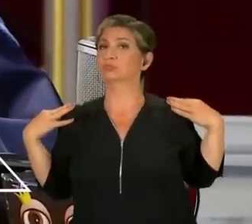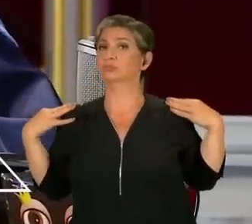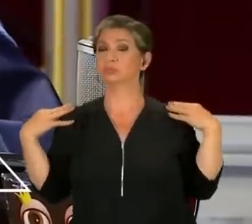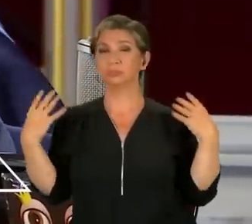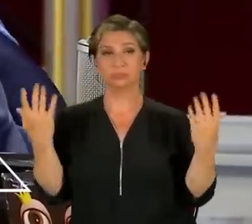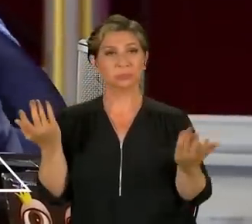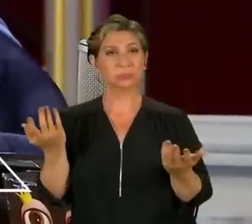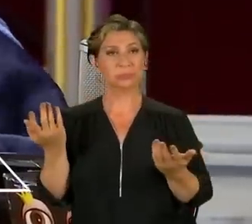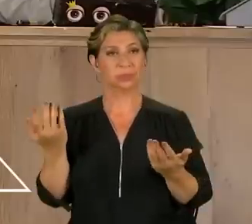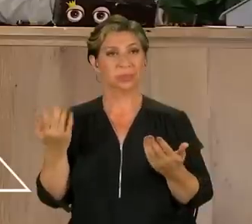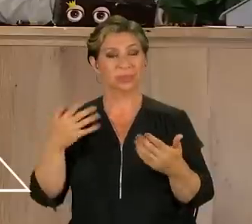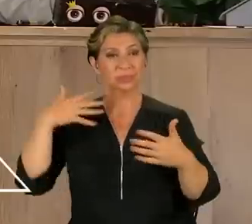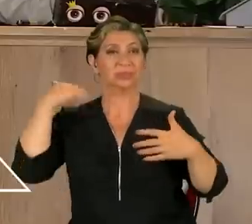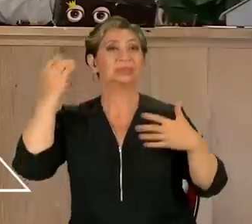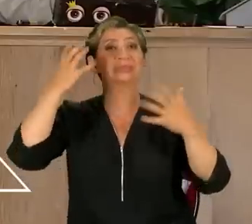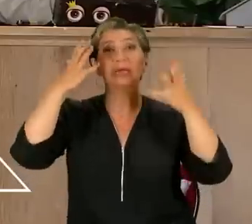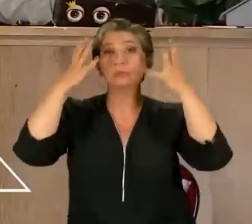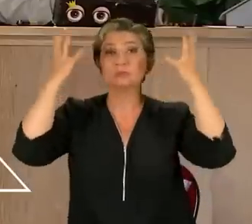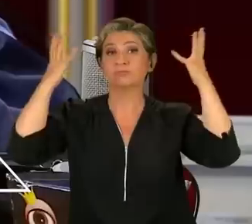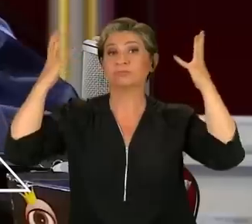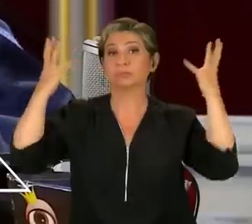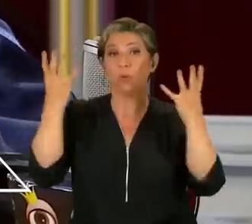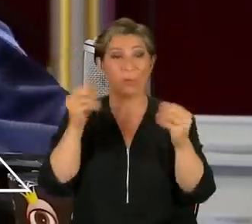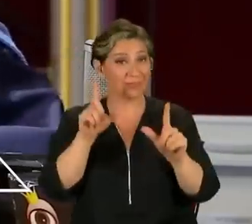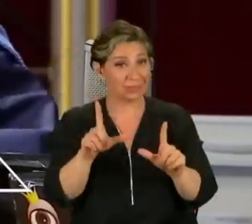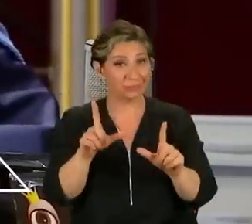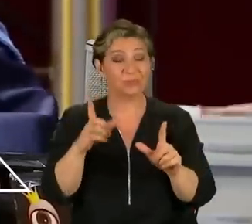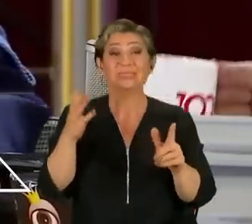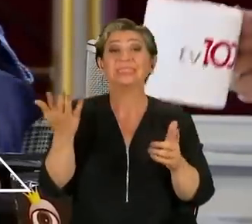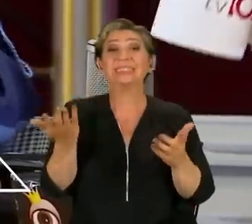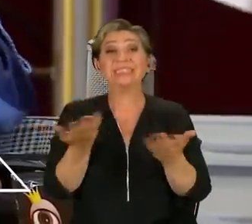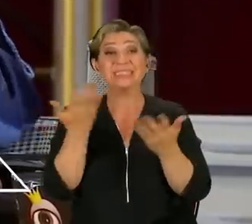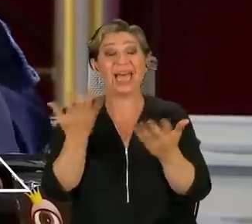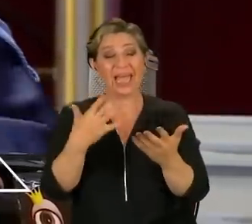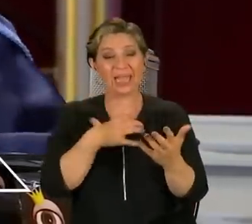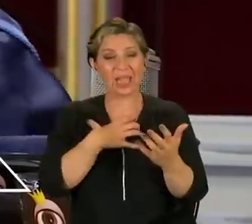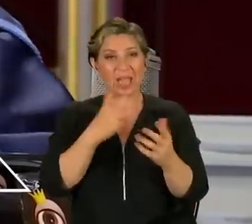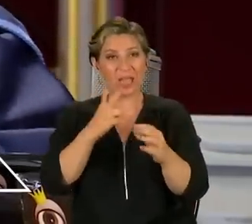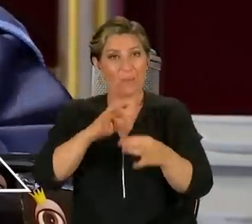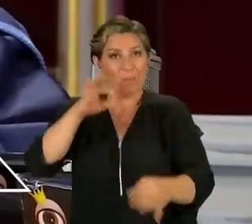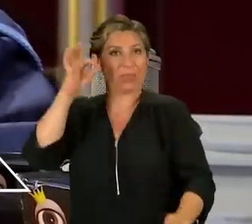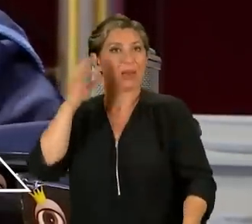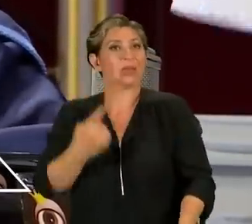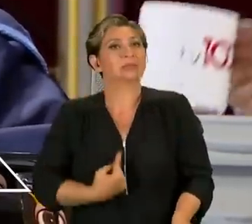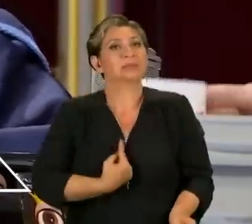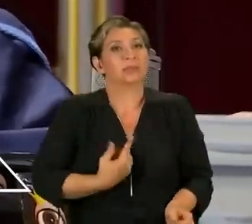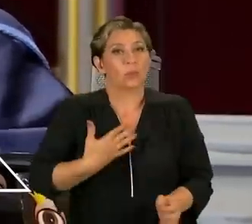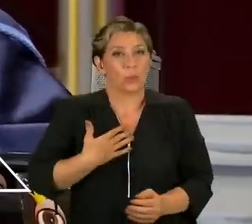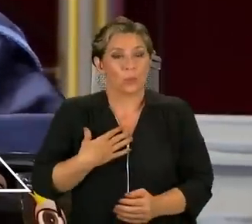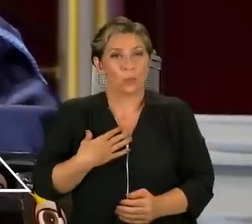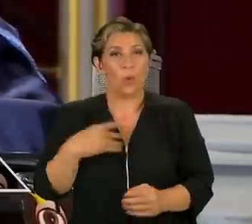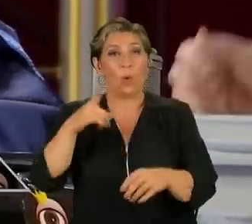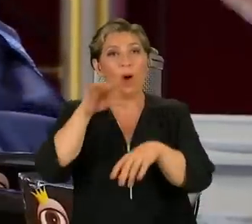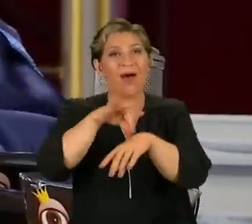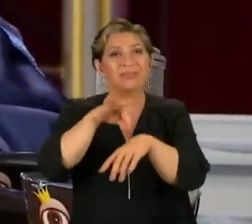genişliyor. Saçlarım dolgun olmalı. Daha böyle kendimi 2 metre gibi hissediyorum.